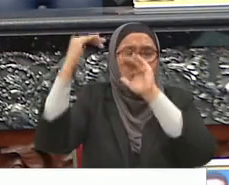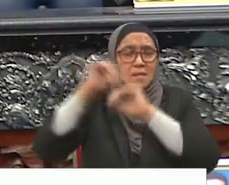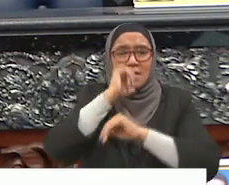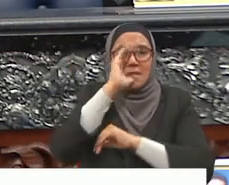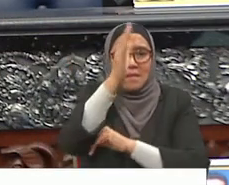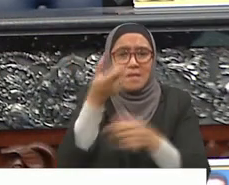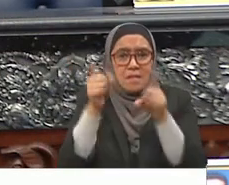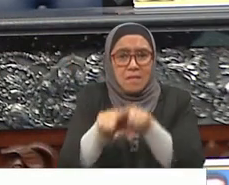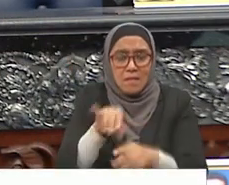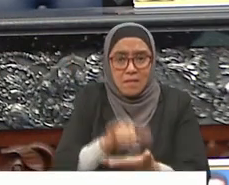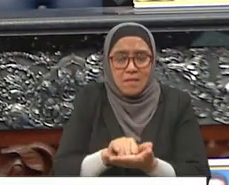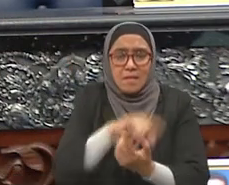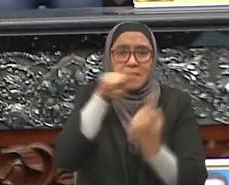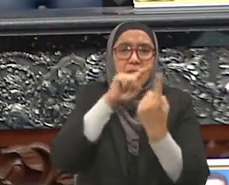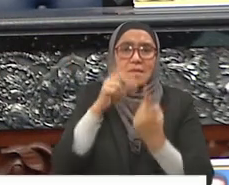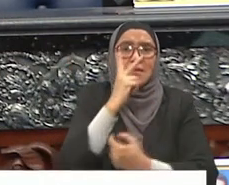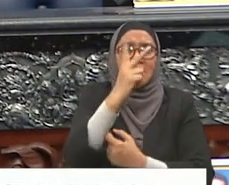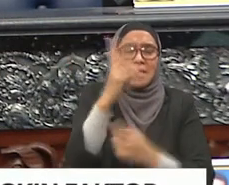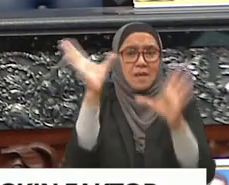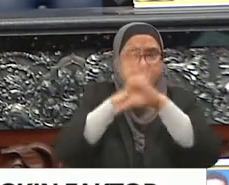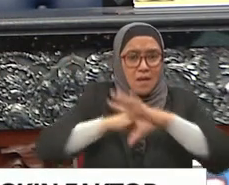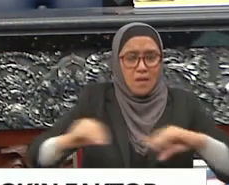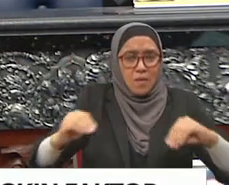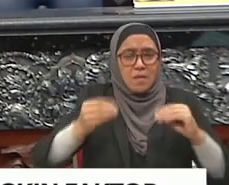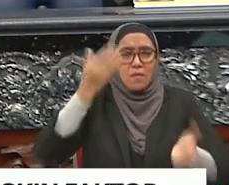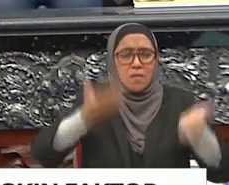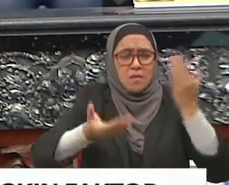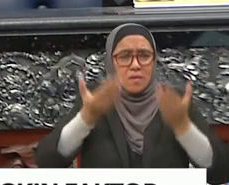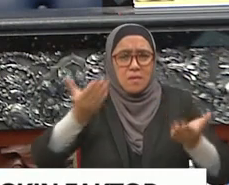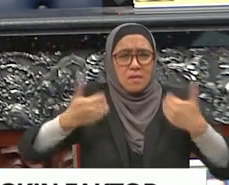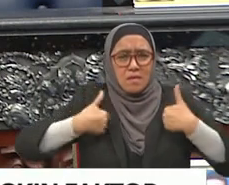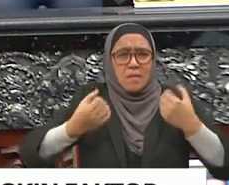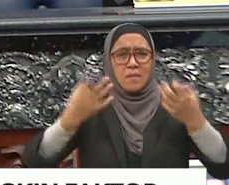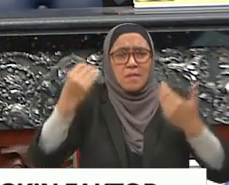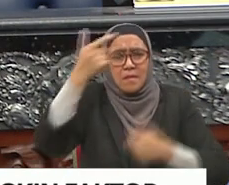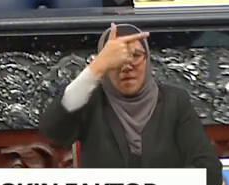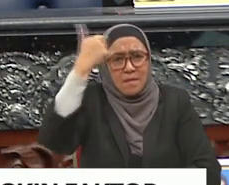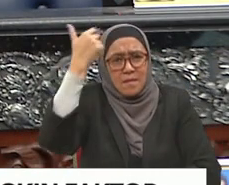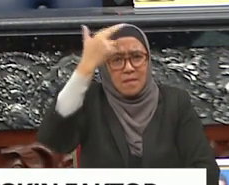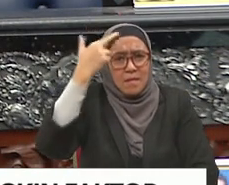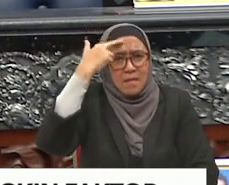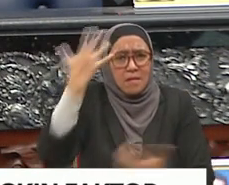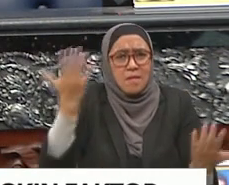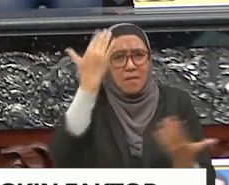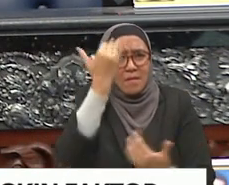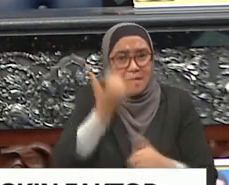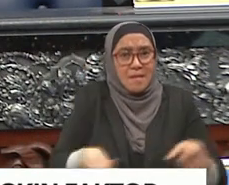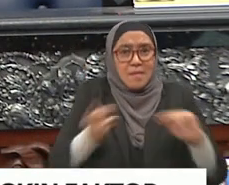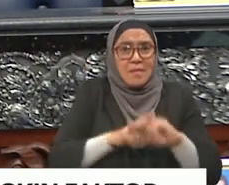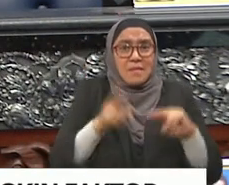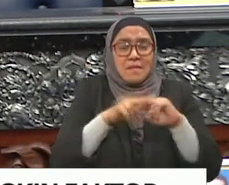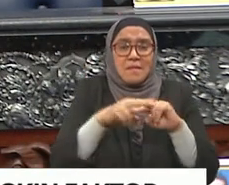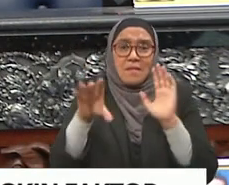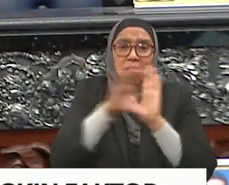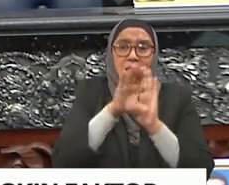beberapa sebab mungkin dan masih lagi dalam kajian kenapa ia telah meningkat. Antara dia sebagai contoh,